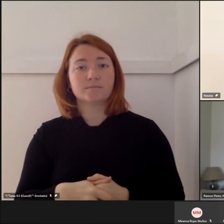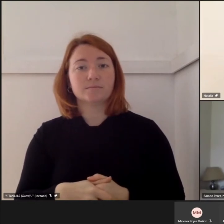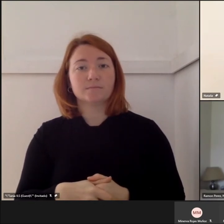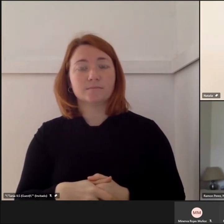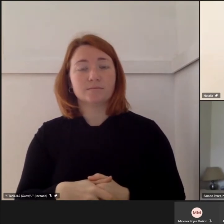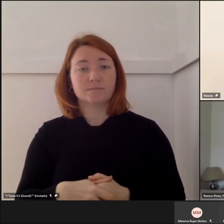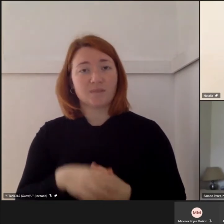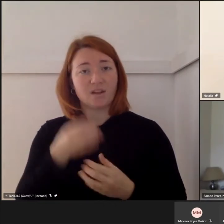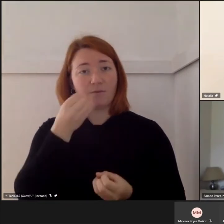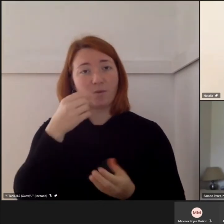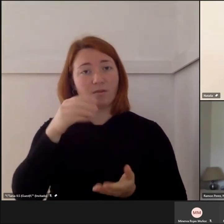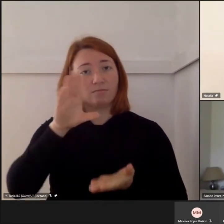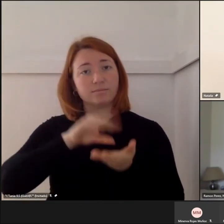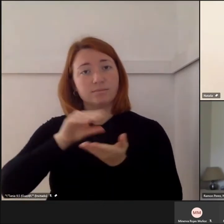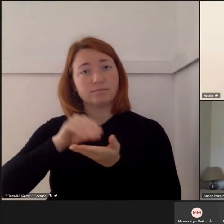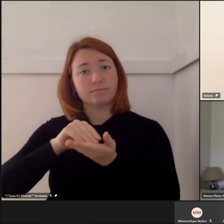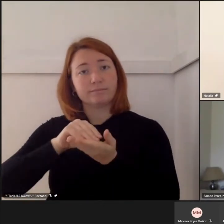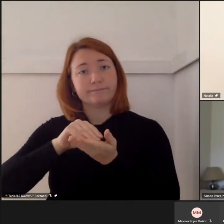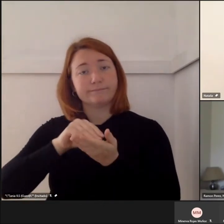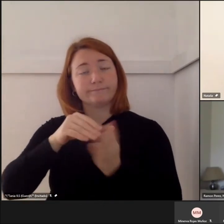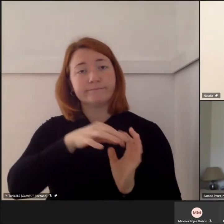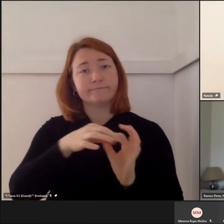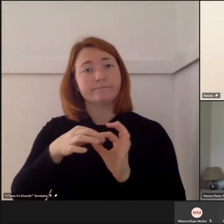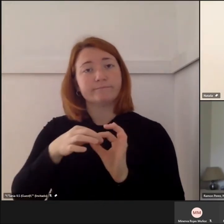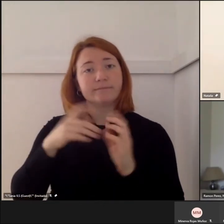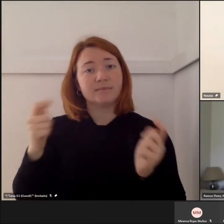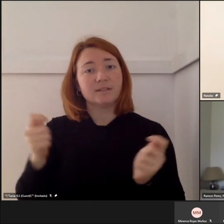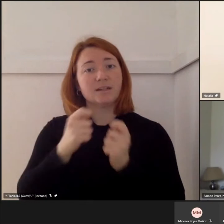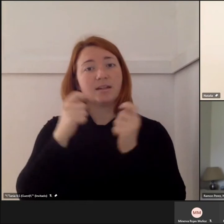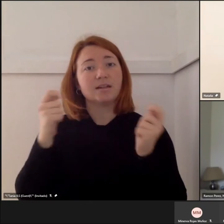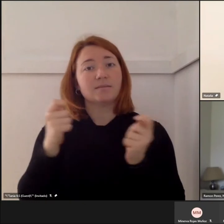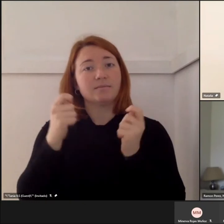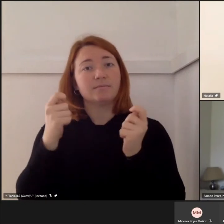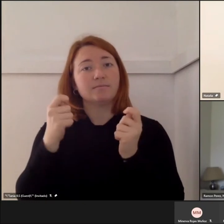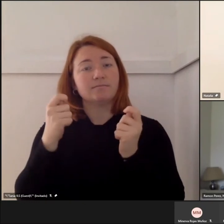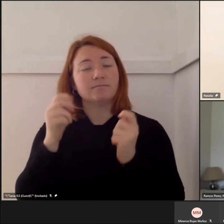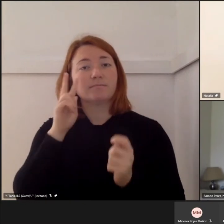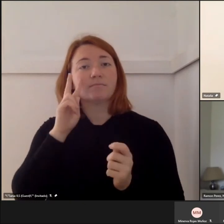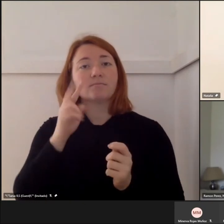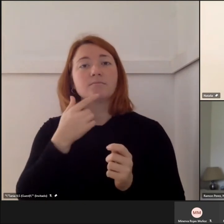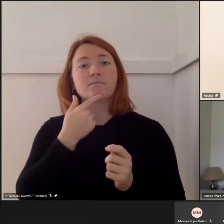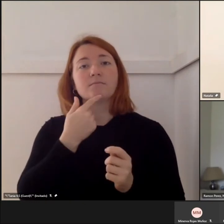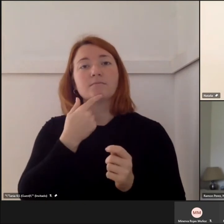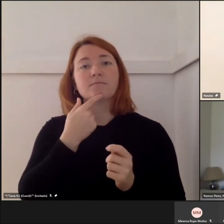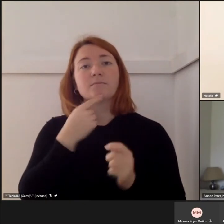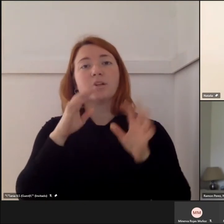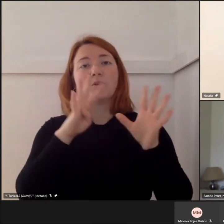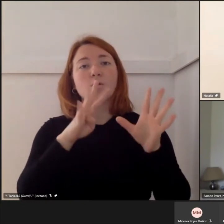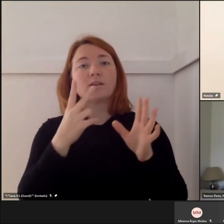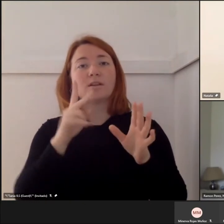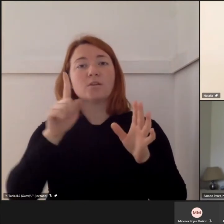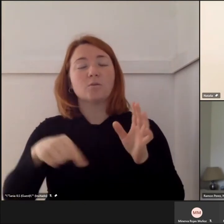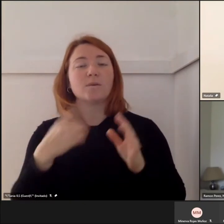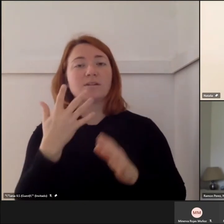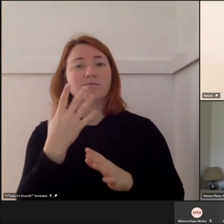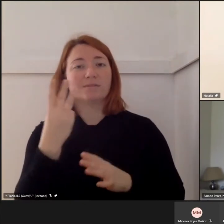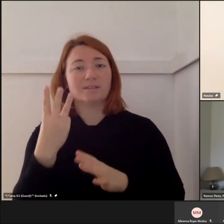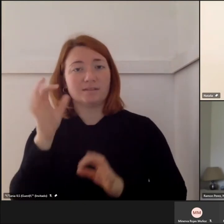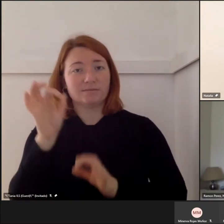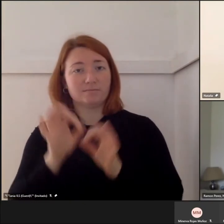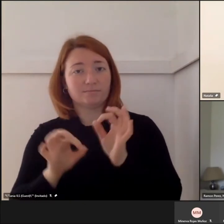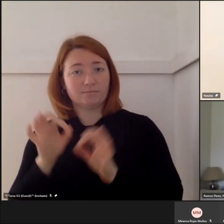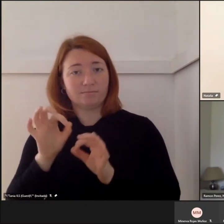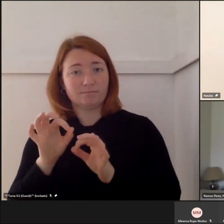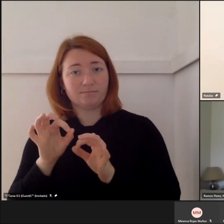fer arrel d'aquesta campanya de corresponsabilitat, doncs veiem, per exemple, que el 92,53% de les excedències